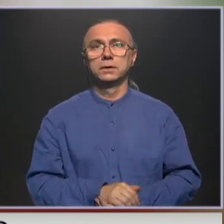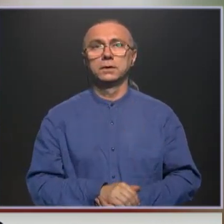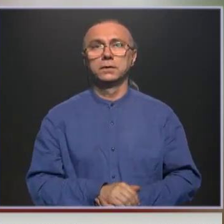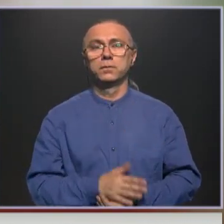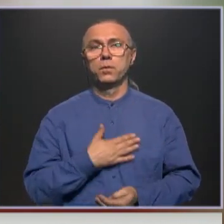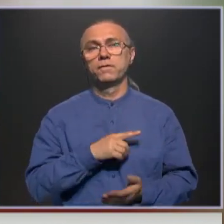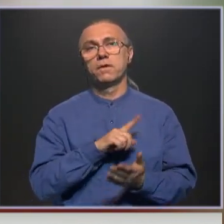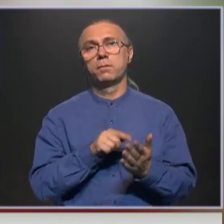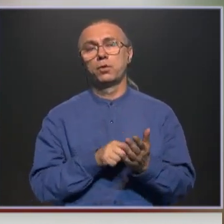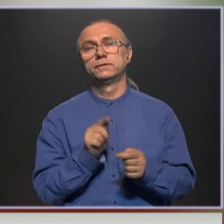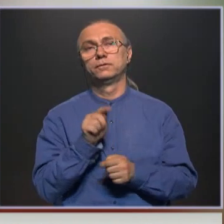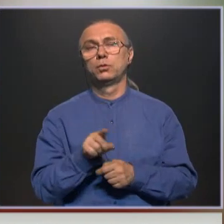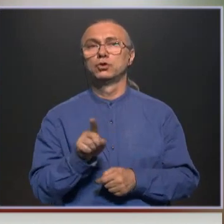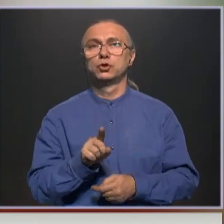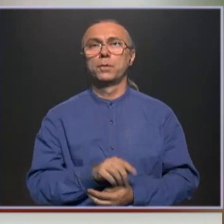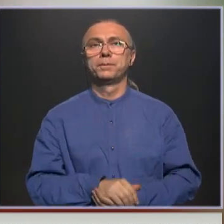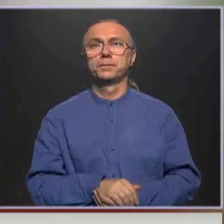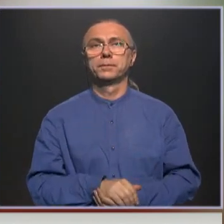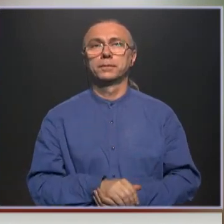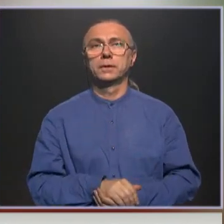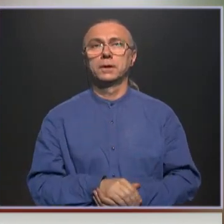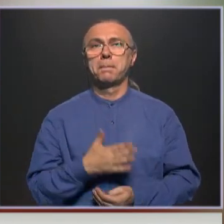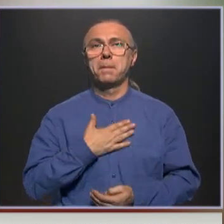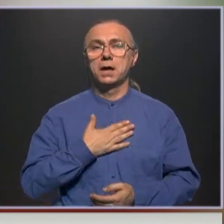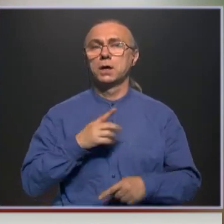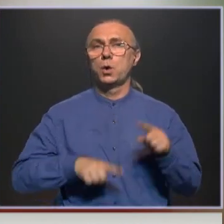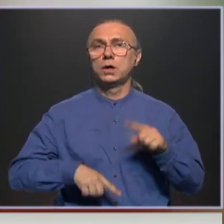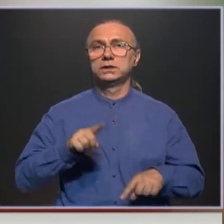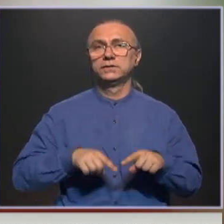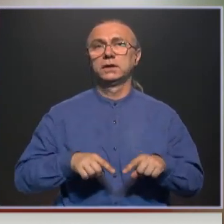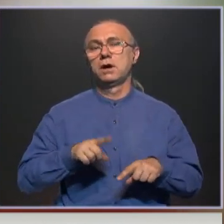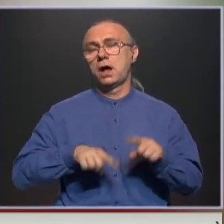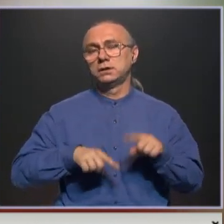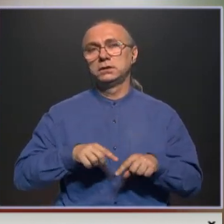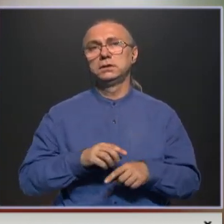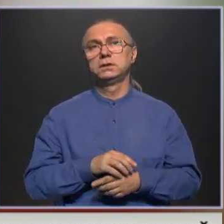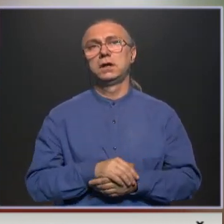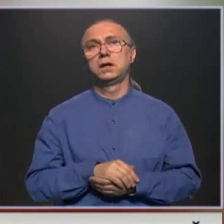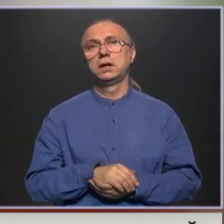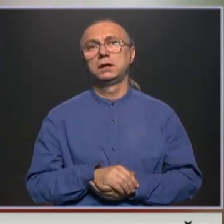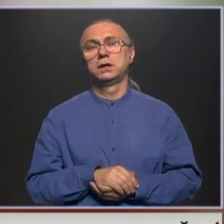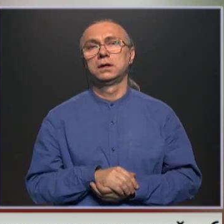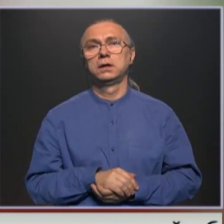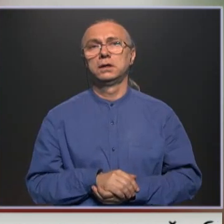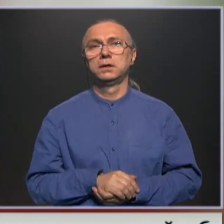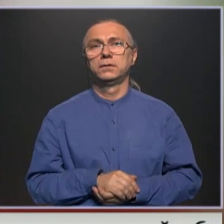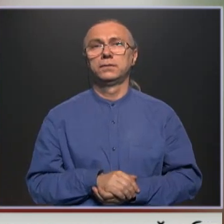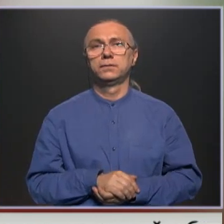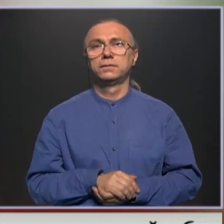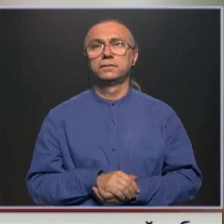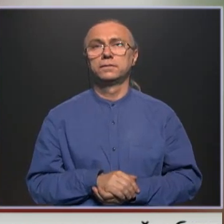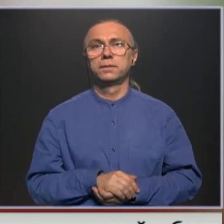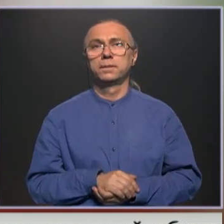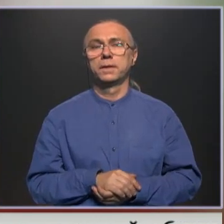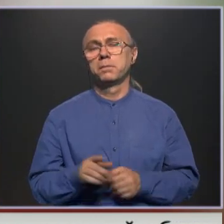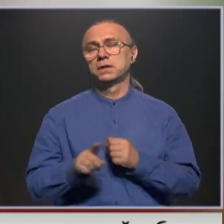Мой вопрос в том, что мои родственники, родители, брат живут на Украине, и в последнее